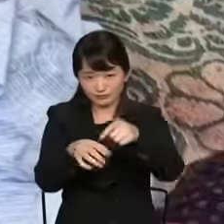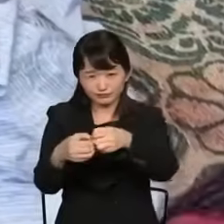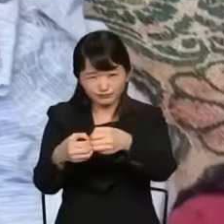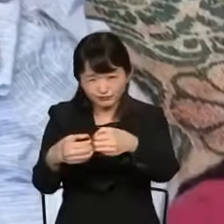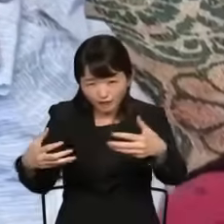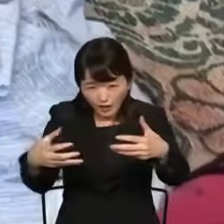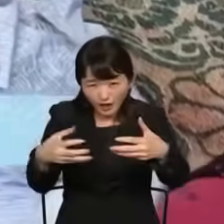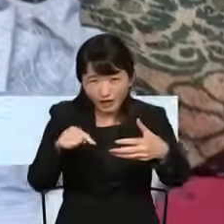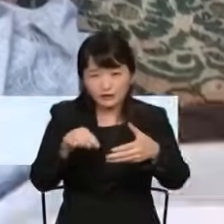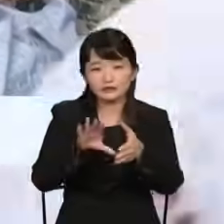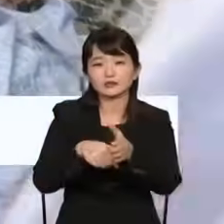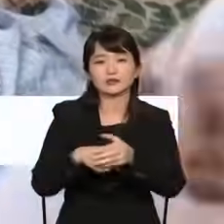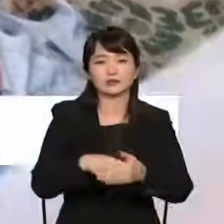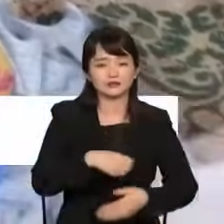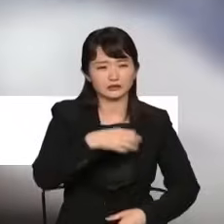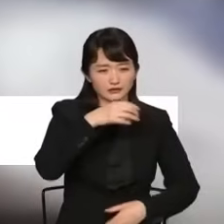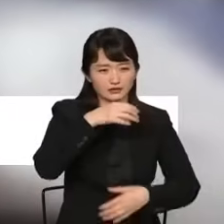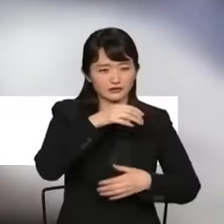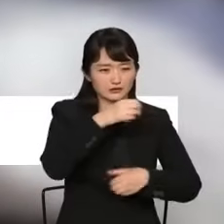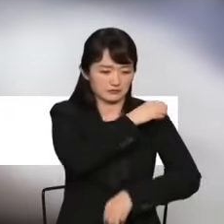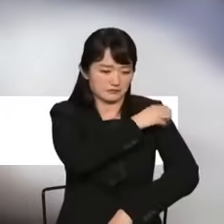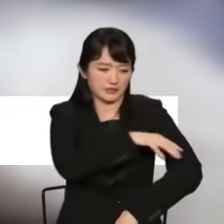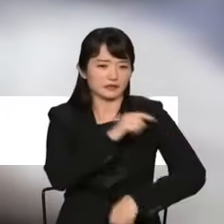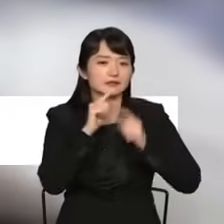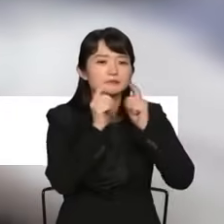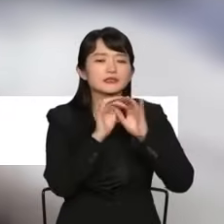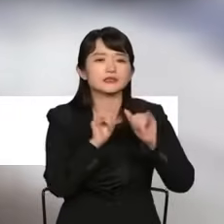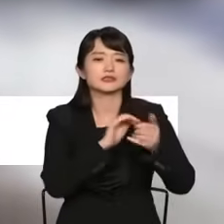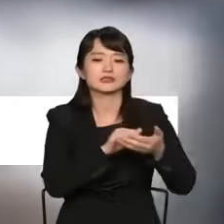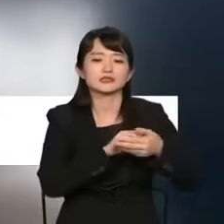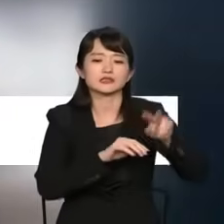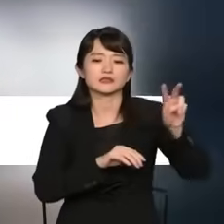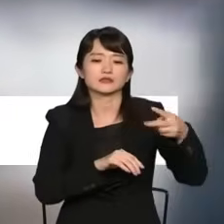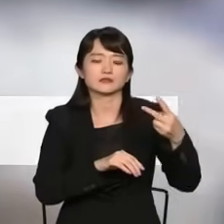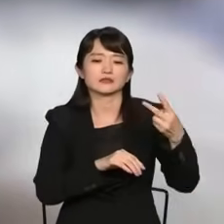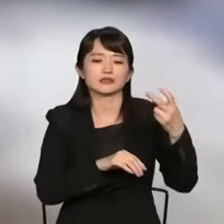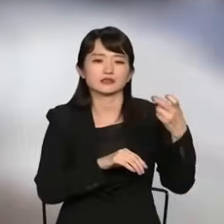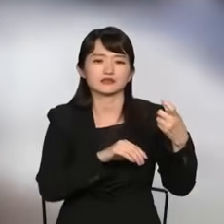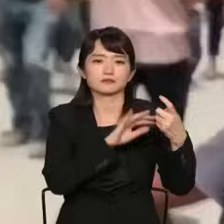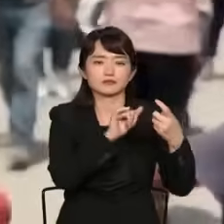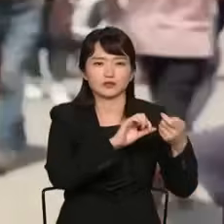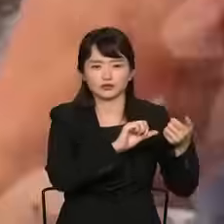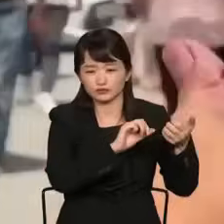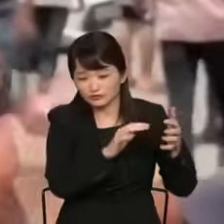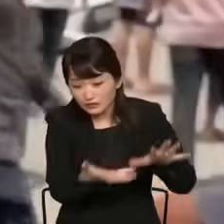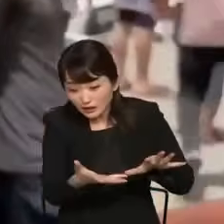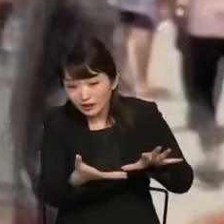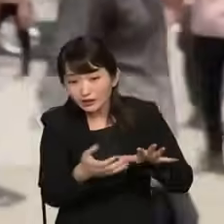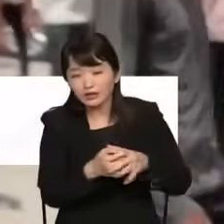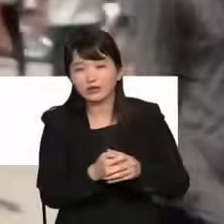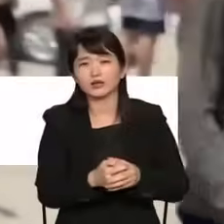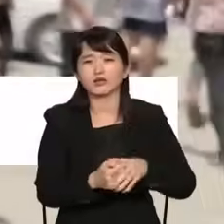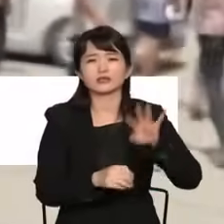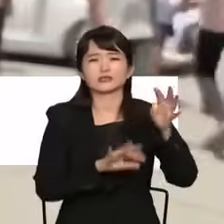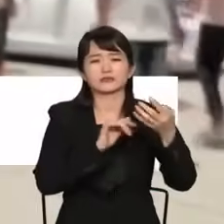이 과정에서 팔레스타인 민간인 최소 210명이 숨졌고 400명이 다쳤습니다.